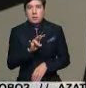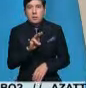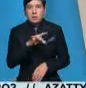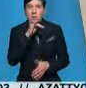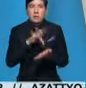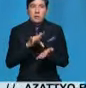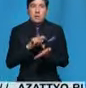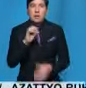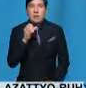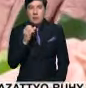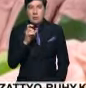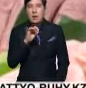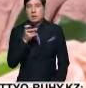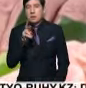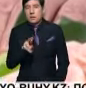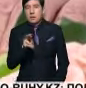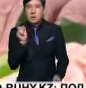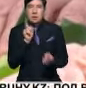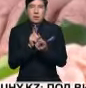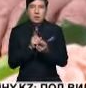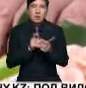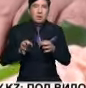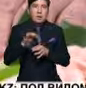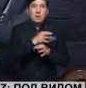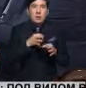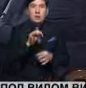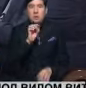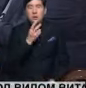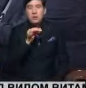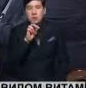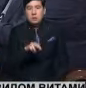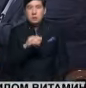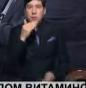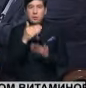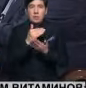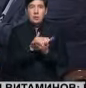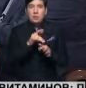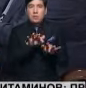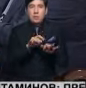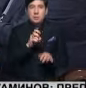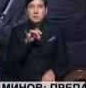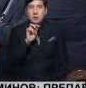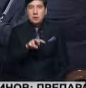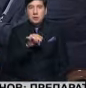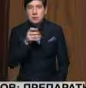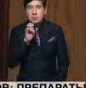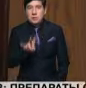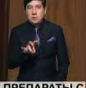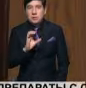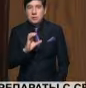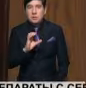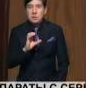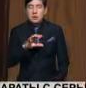Азии. Они обсудили перспективы сотрудничества по развитию IT-индустрии. Как отметила Мишель Симмонс, казахстанский офис компании преобразован